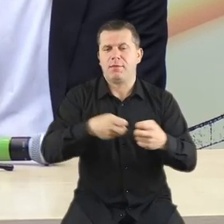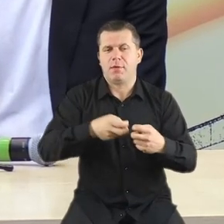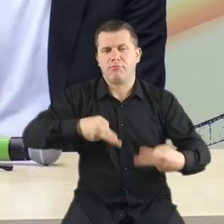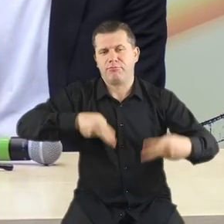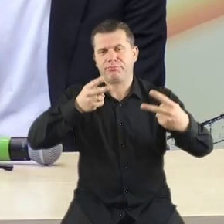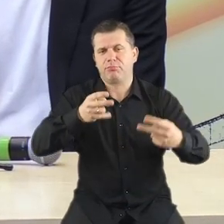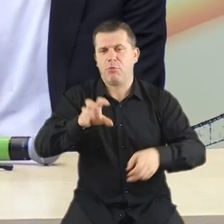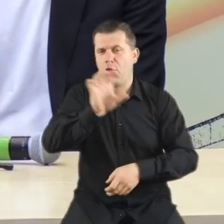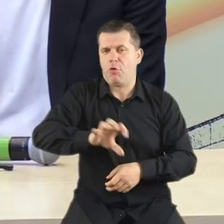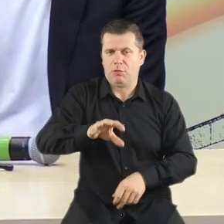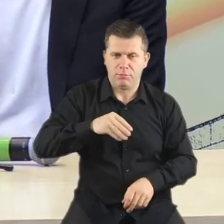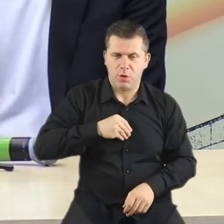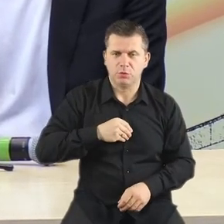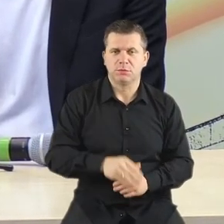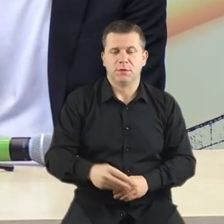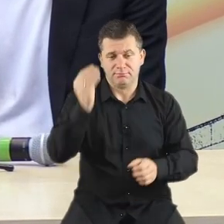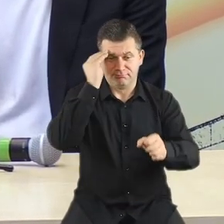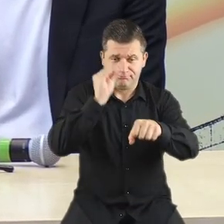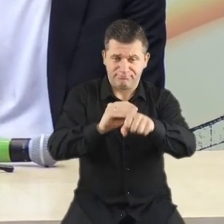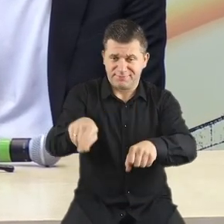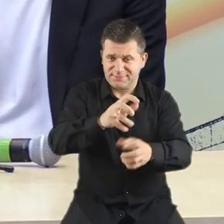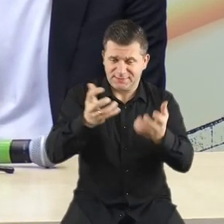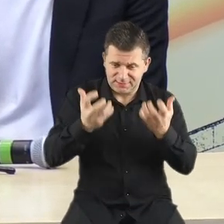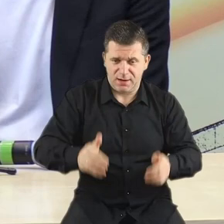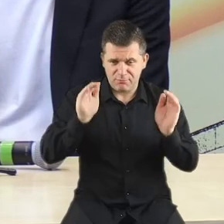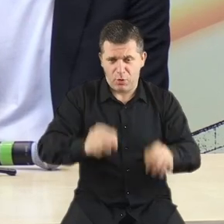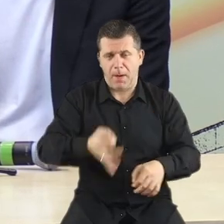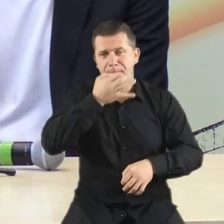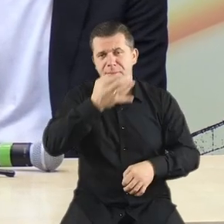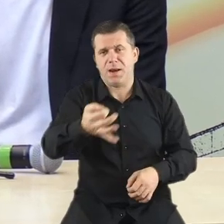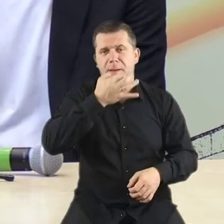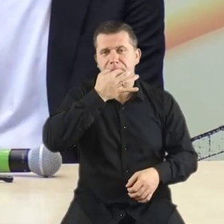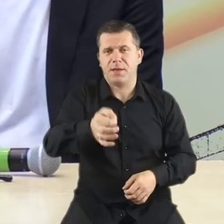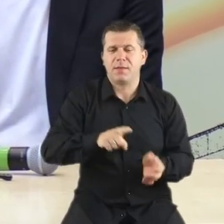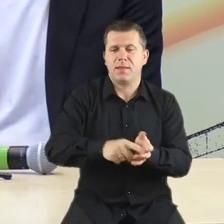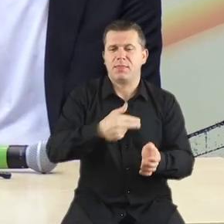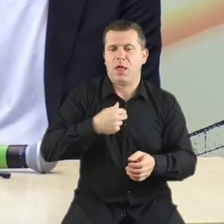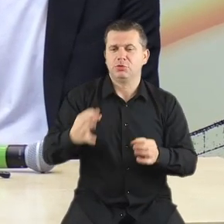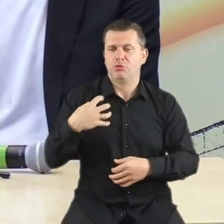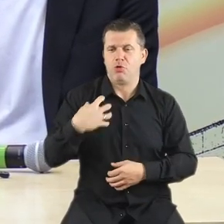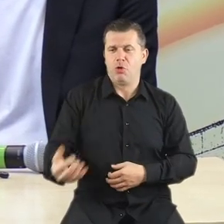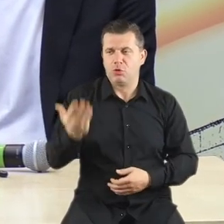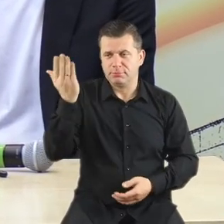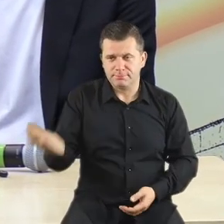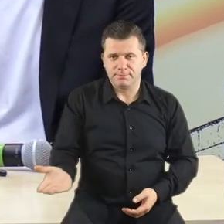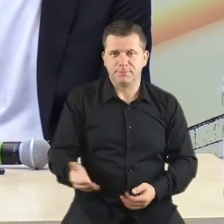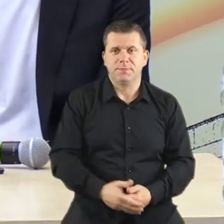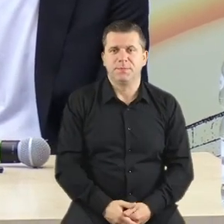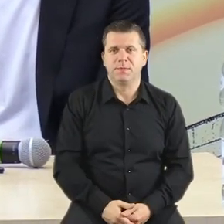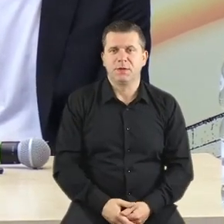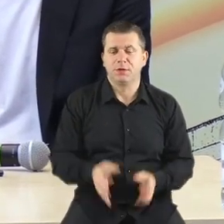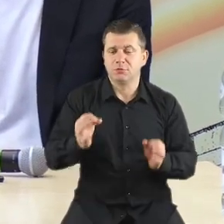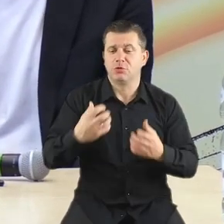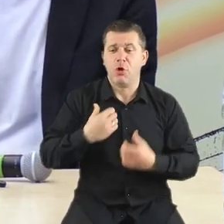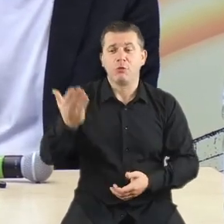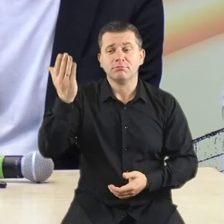internetu, brać udział w tym spotkaniu i zachęcamy do zadawania pytań naszemu dzisiejszemu gościowi. Właśnie, a